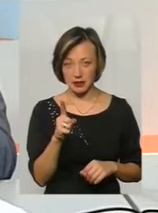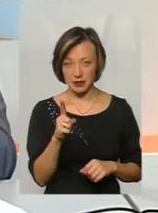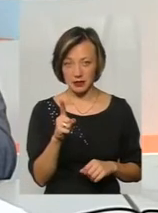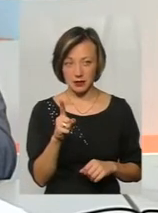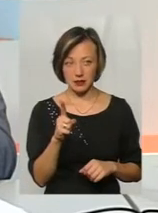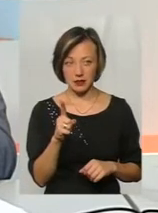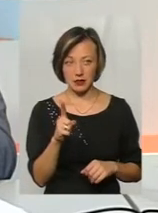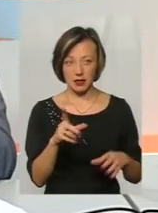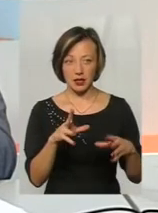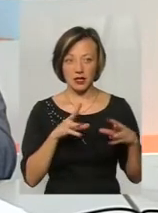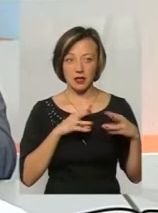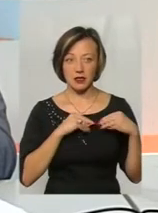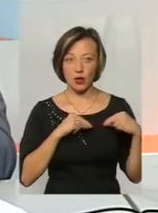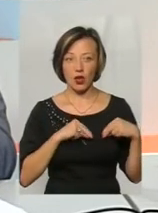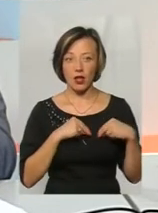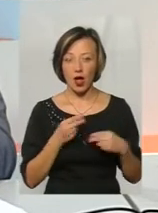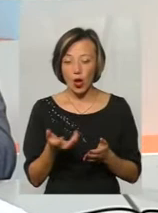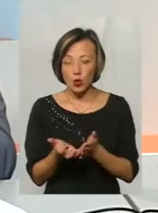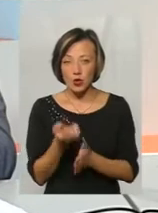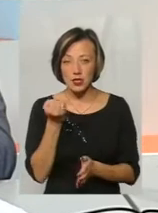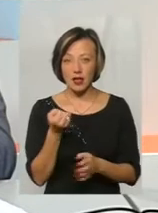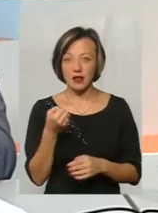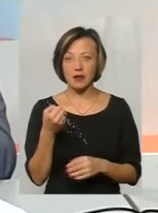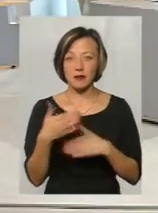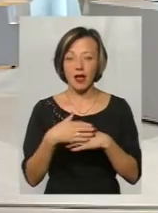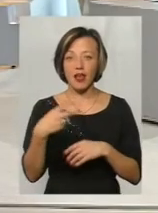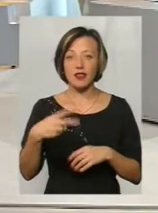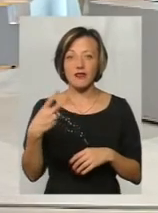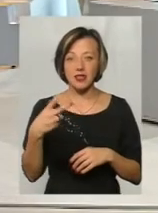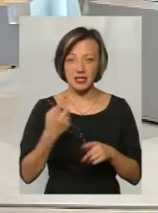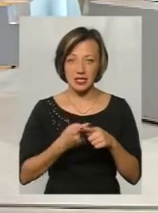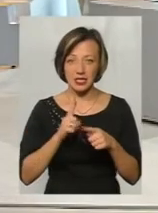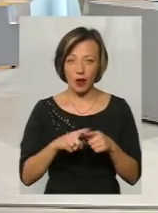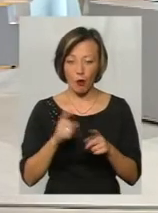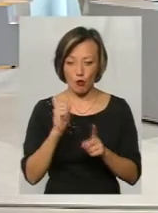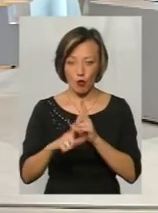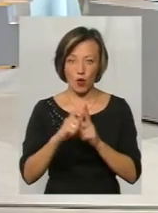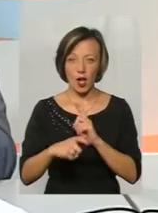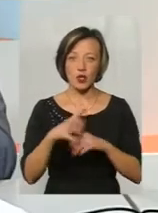місяць з колегами достали коло 20 цих пуль. З котів, з собак.